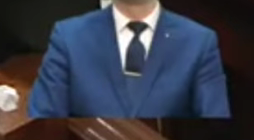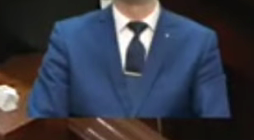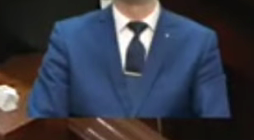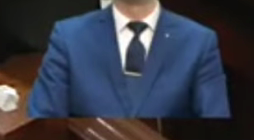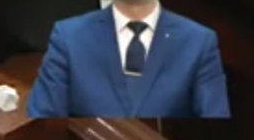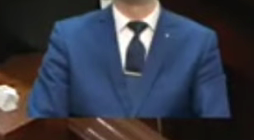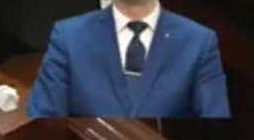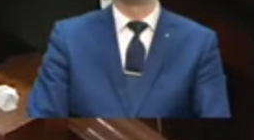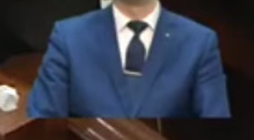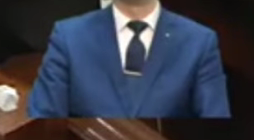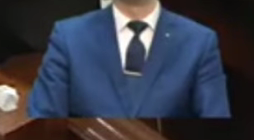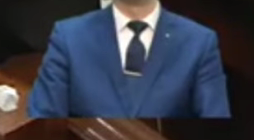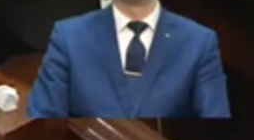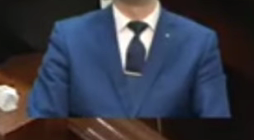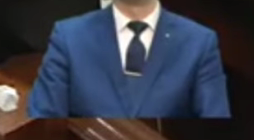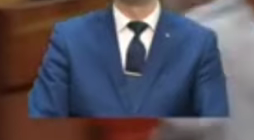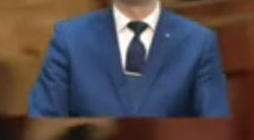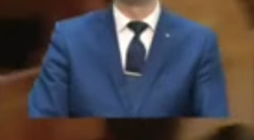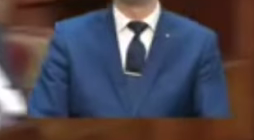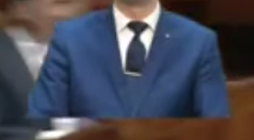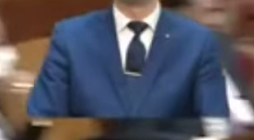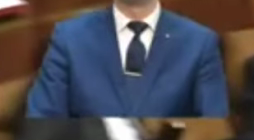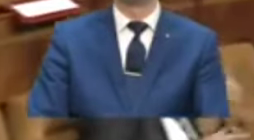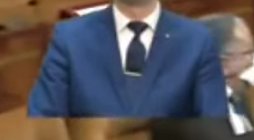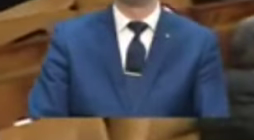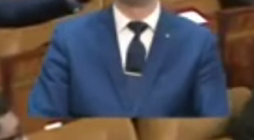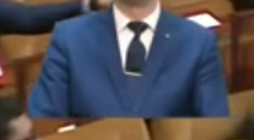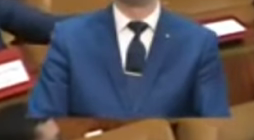نقطة نداء، ما من حقي نعطي له نقطة نداء.